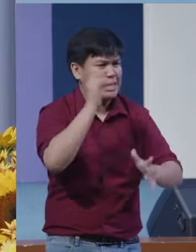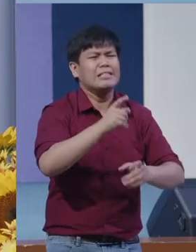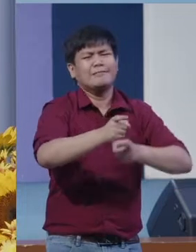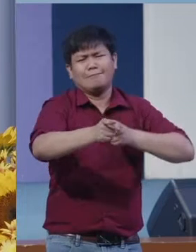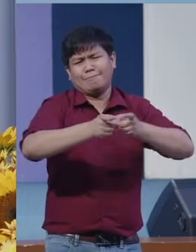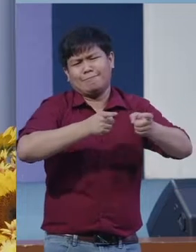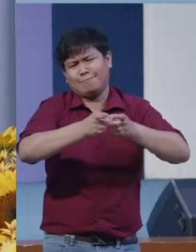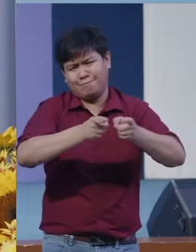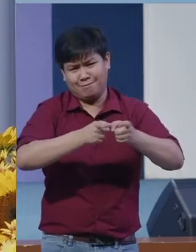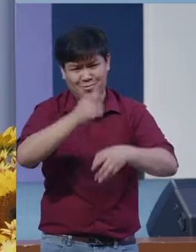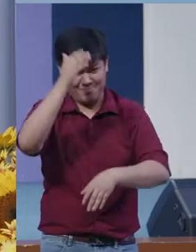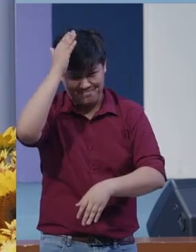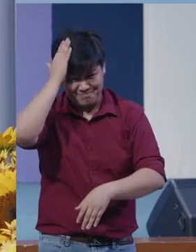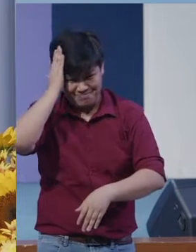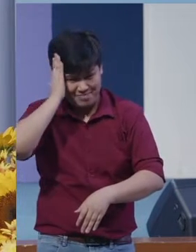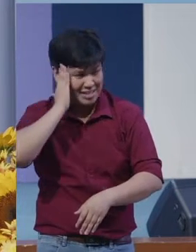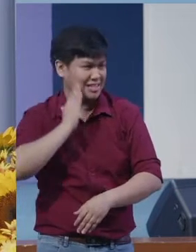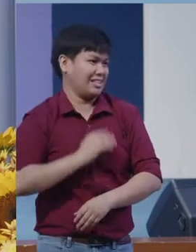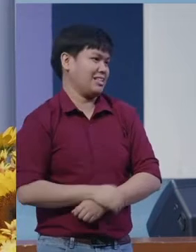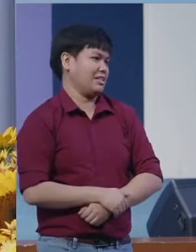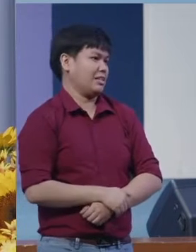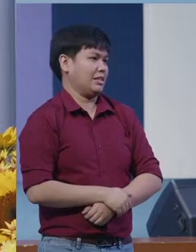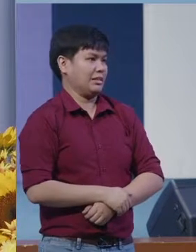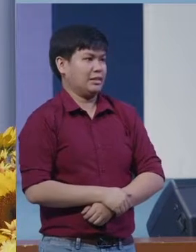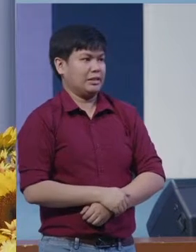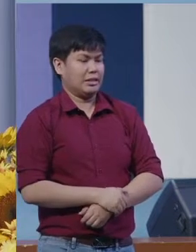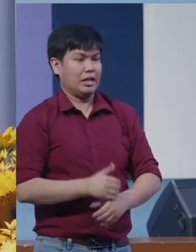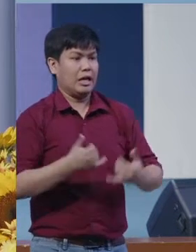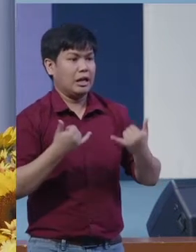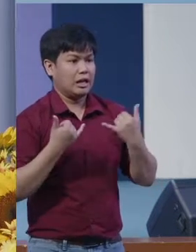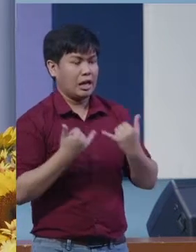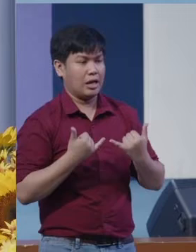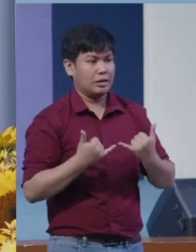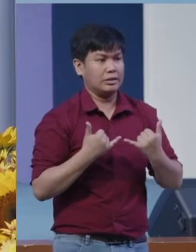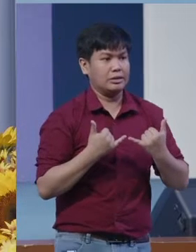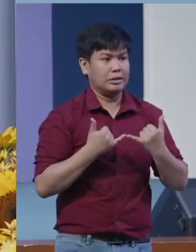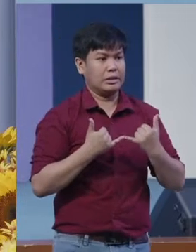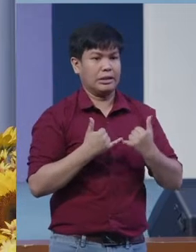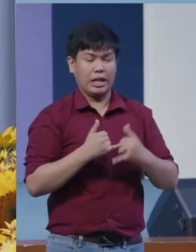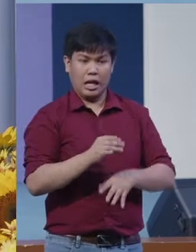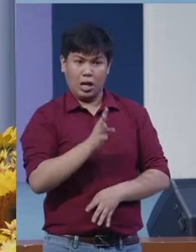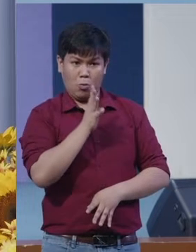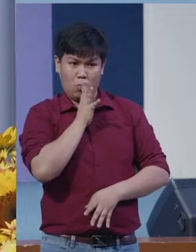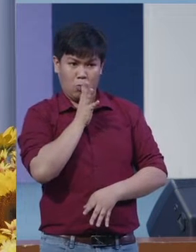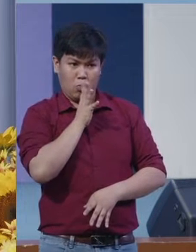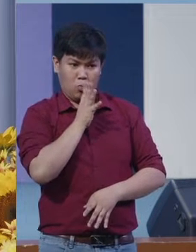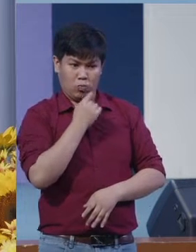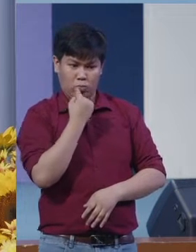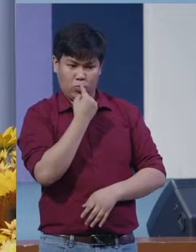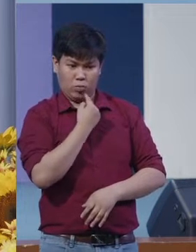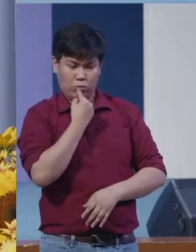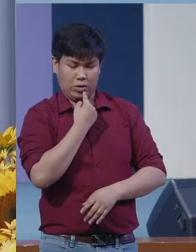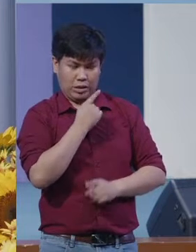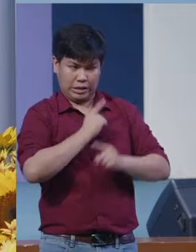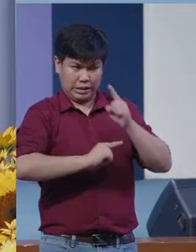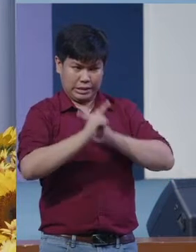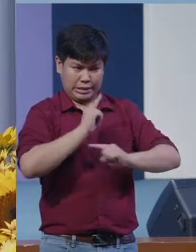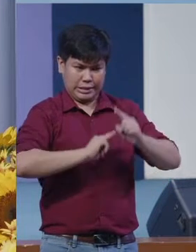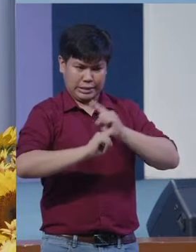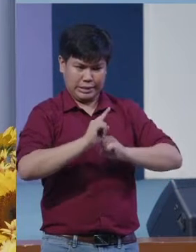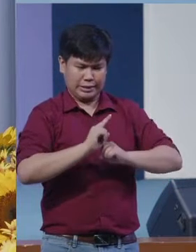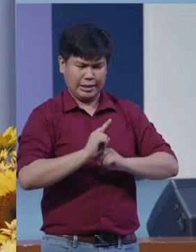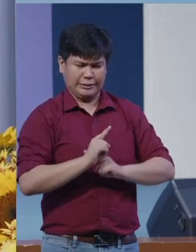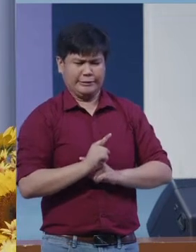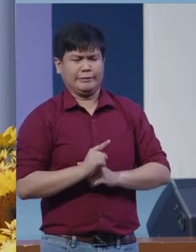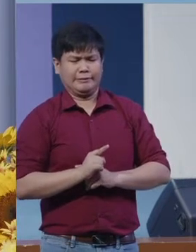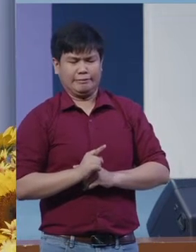5 to 6, ang ganito. So also the tongue is a small member, yet it boasts